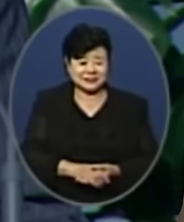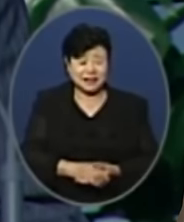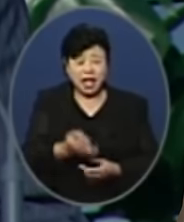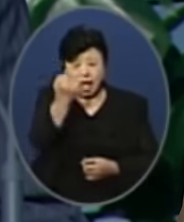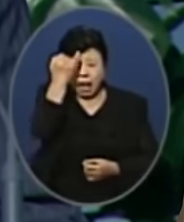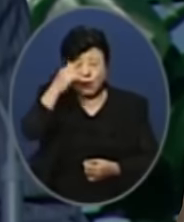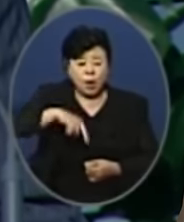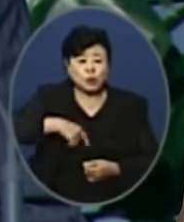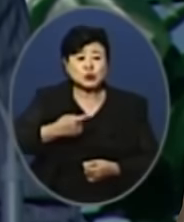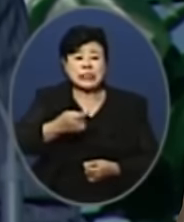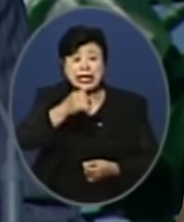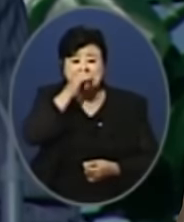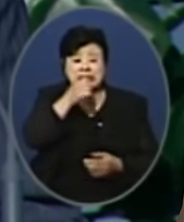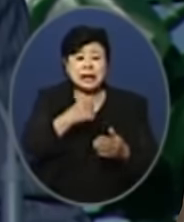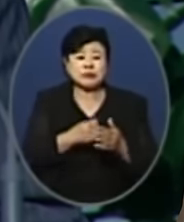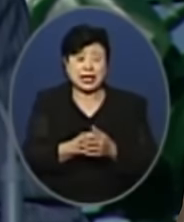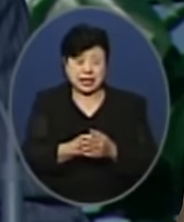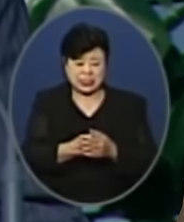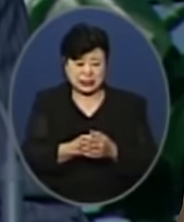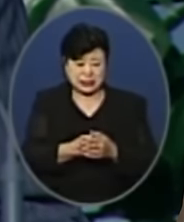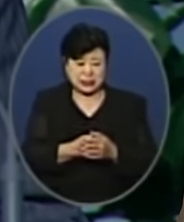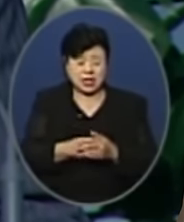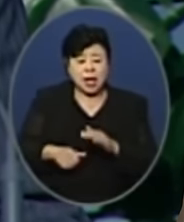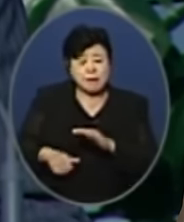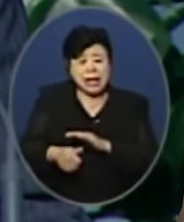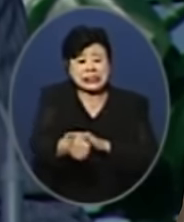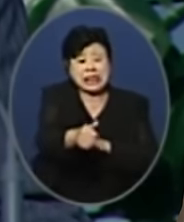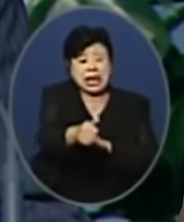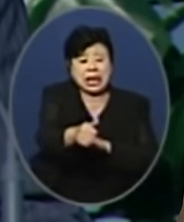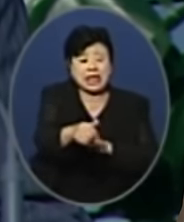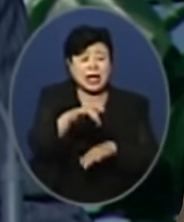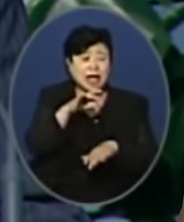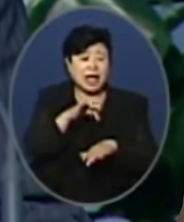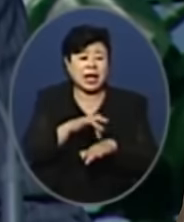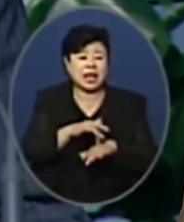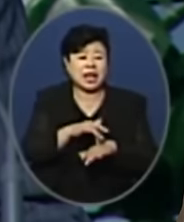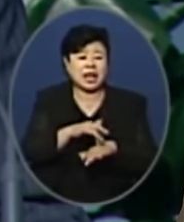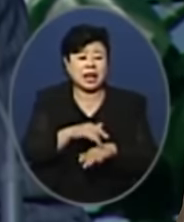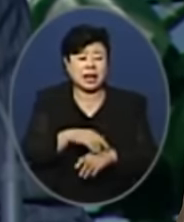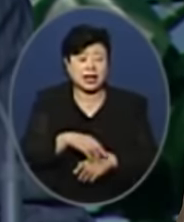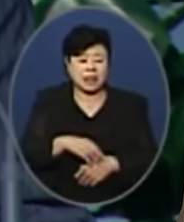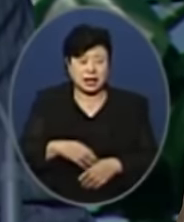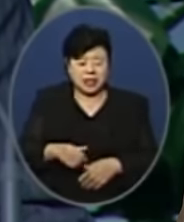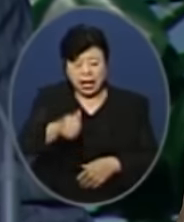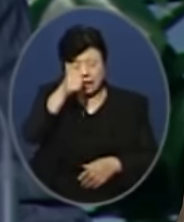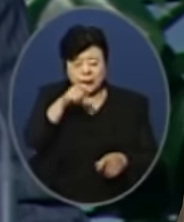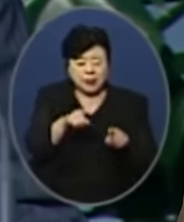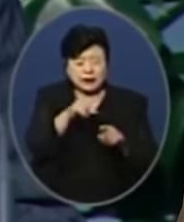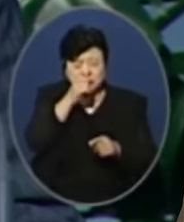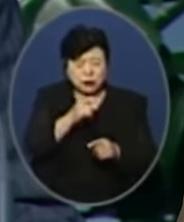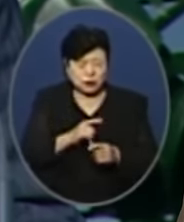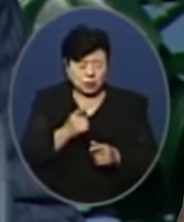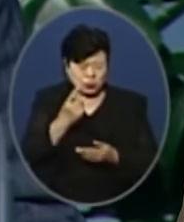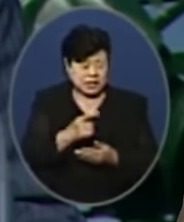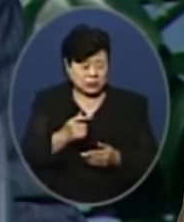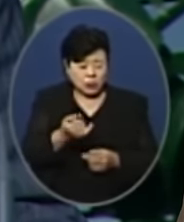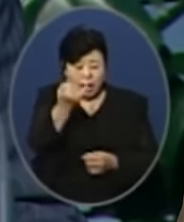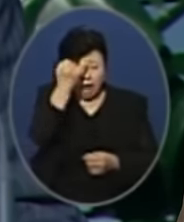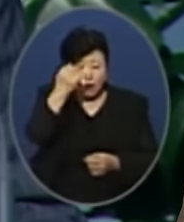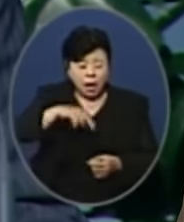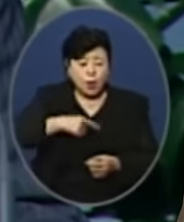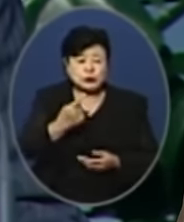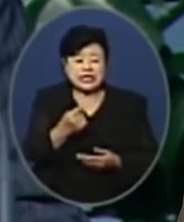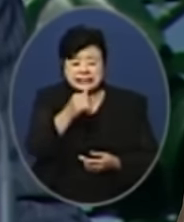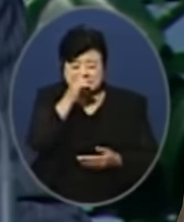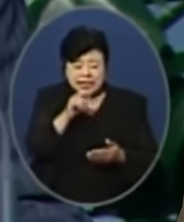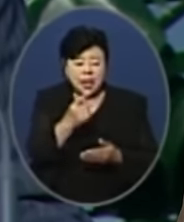하와 혼자 있어요. 그러니까 마귀가 아담하고 같이 있을 때 오지 아니하고 하와 혼자 있을 때